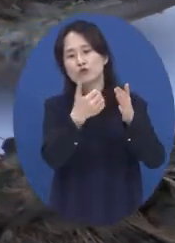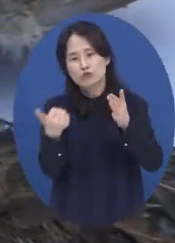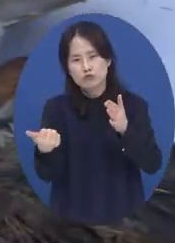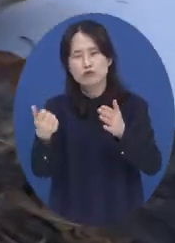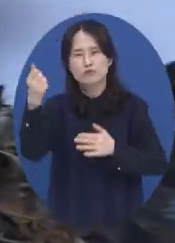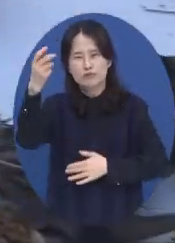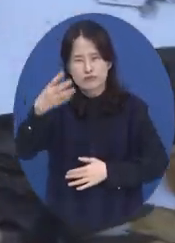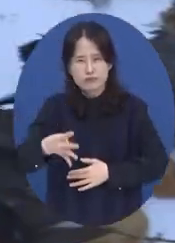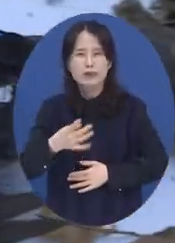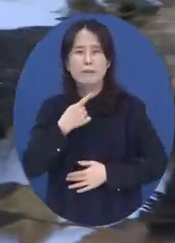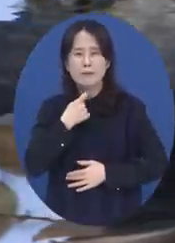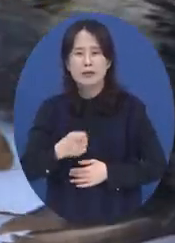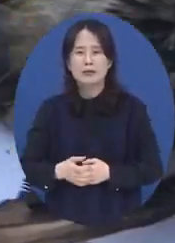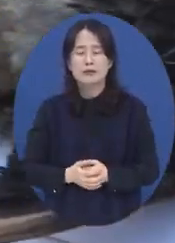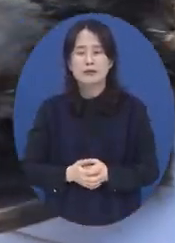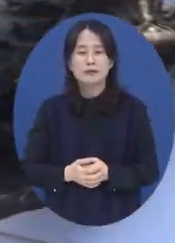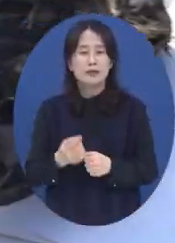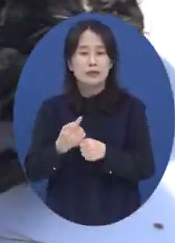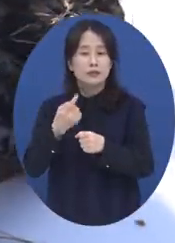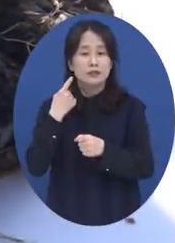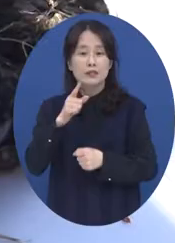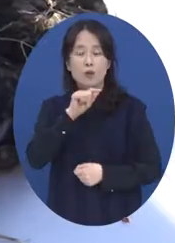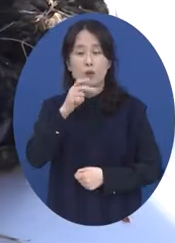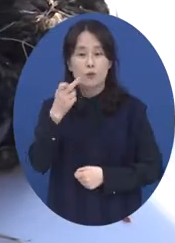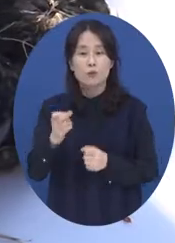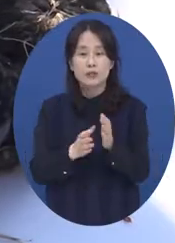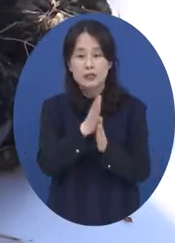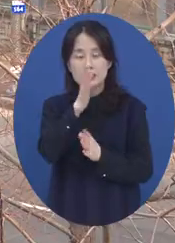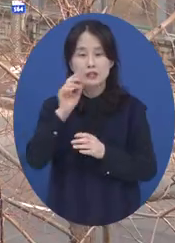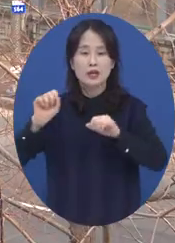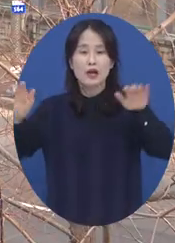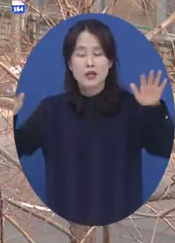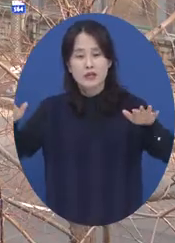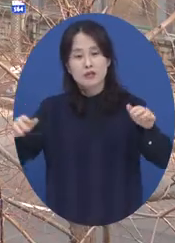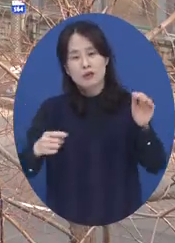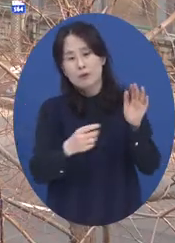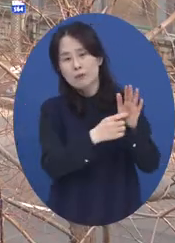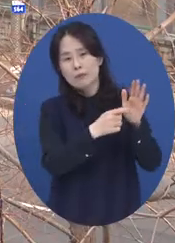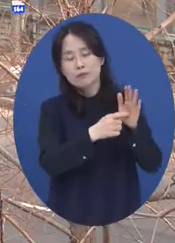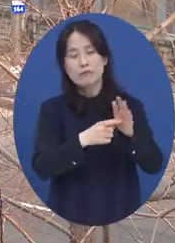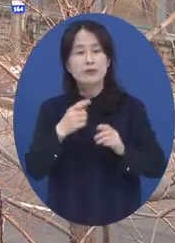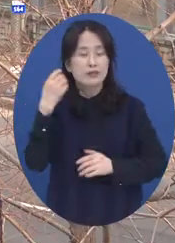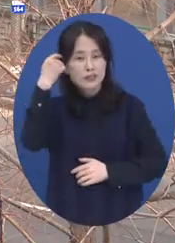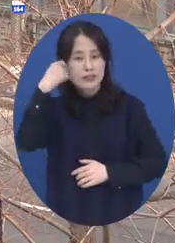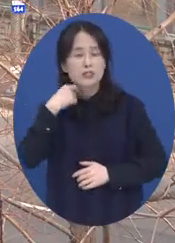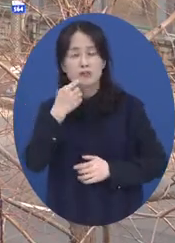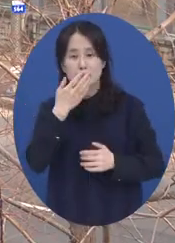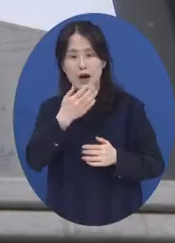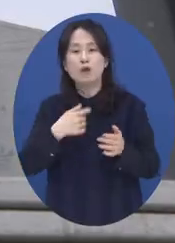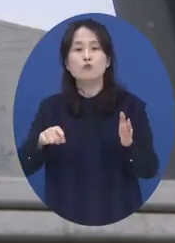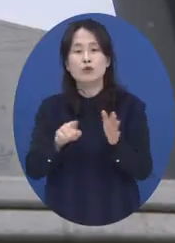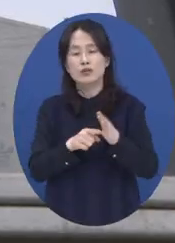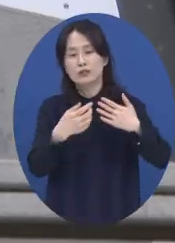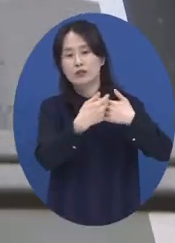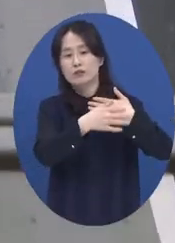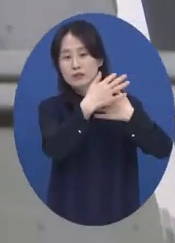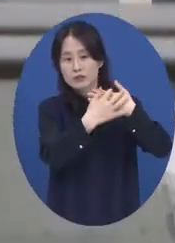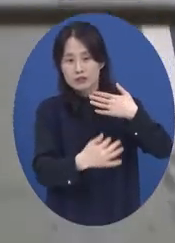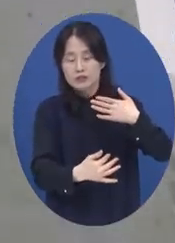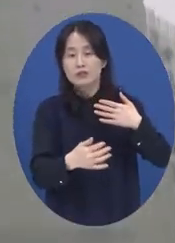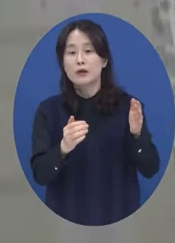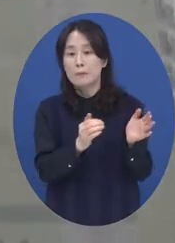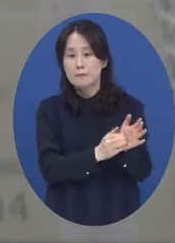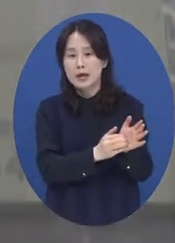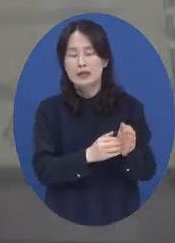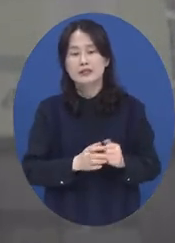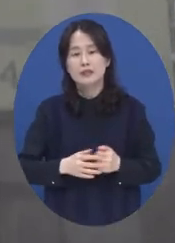못하고 부딪혀 죽는 경우가 잦았습니다. 지난해 오산시가 조류들이 구조물을 인지할 수 있도록 유리의 일정 규격의